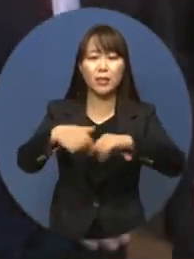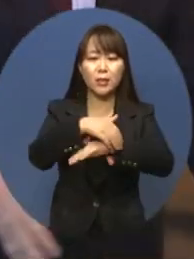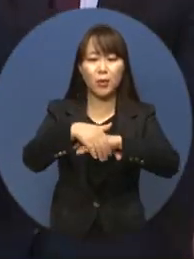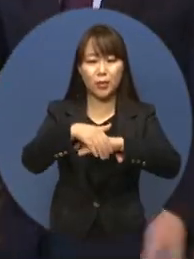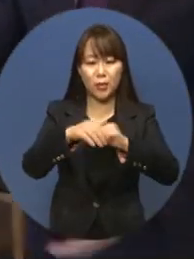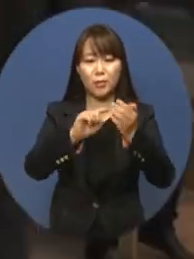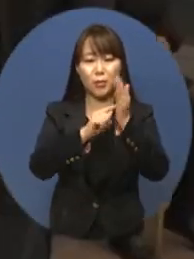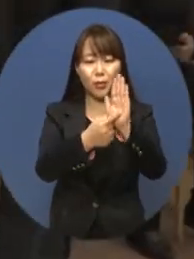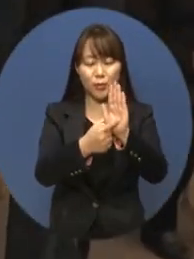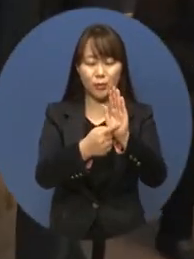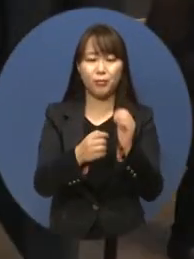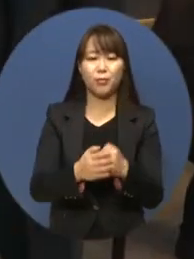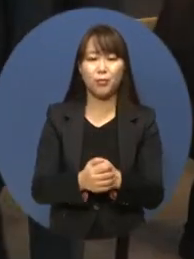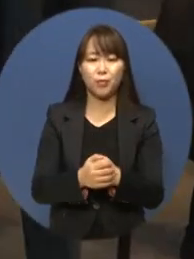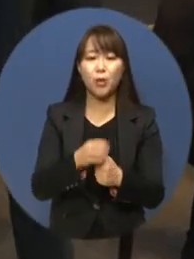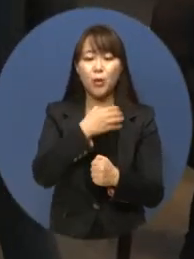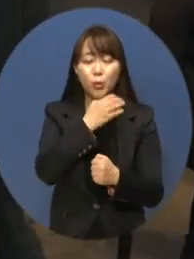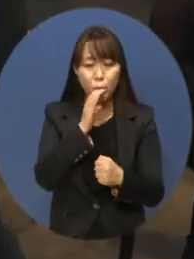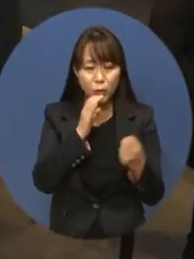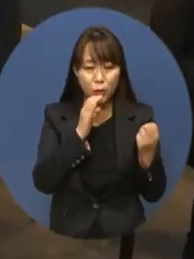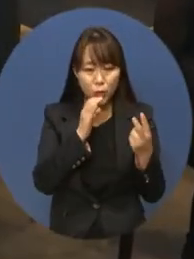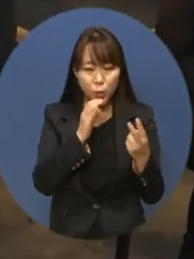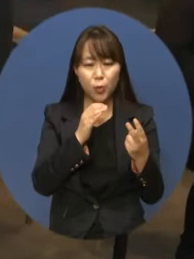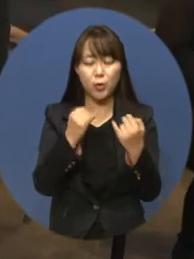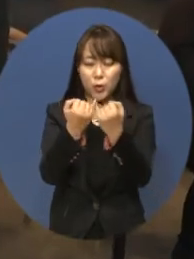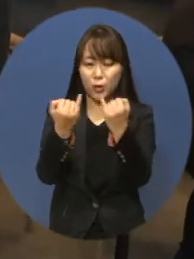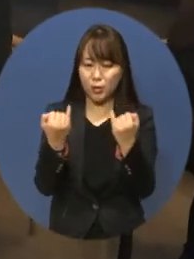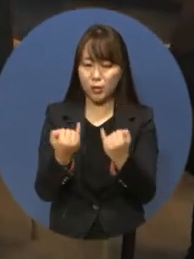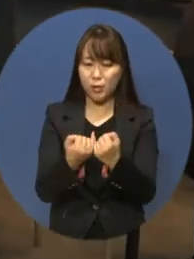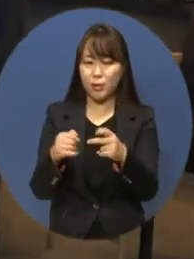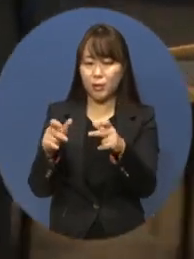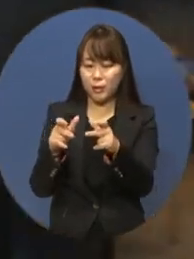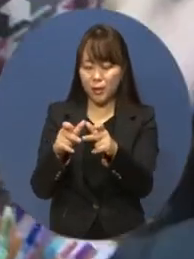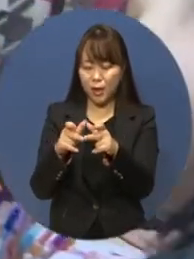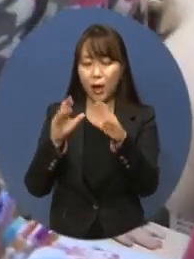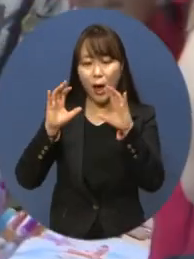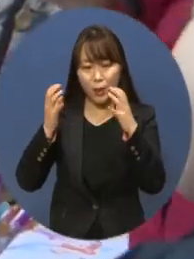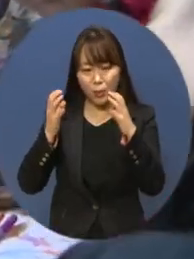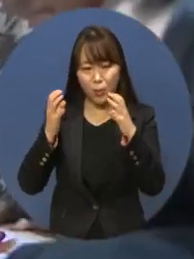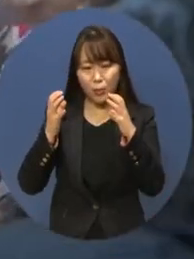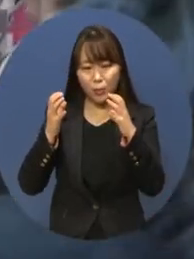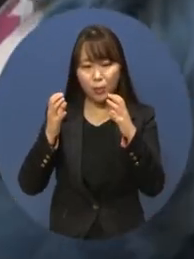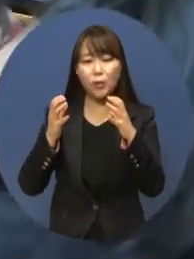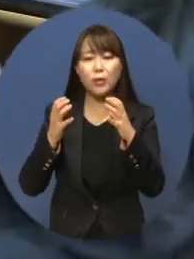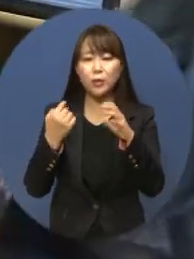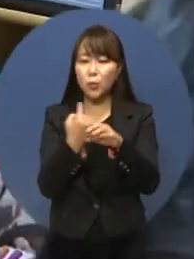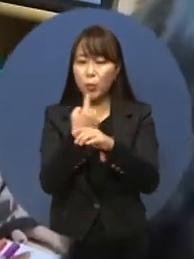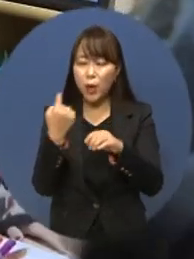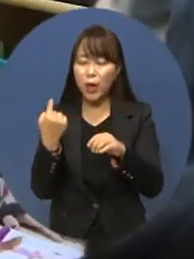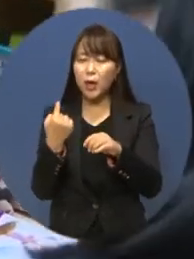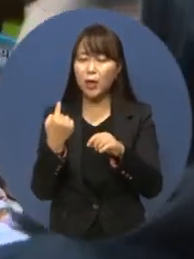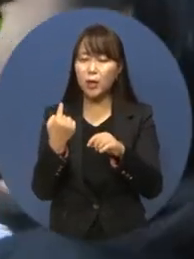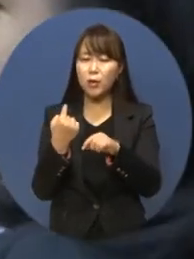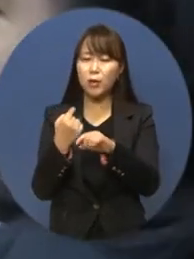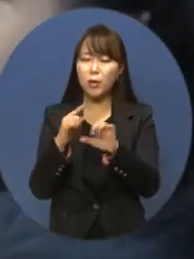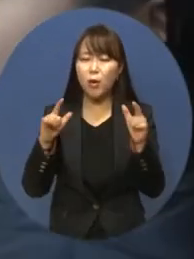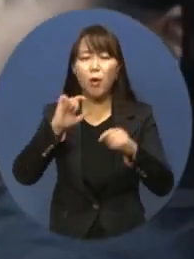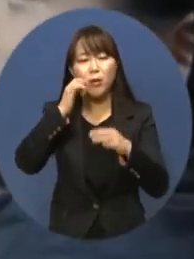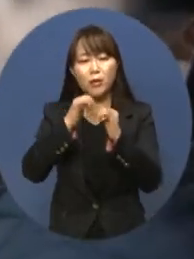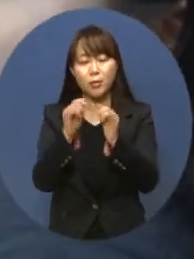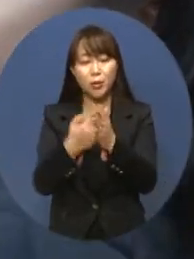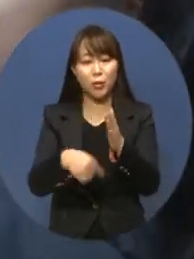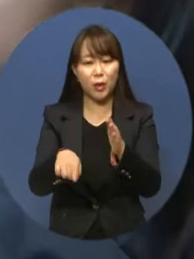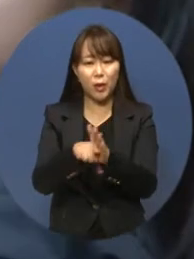펴는 것입니다. 그래서 노인복지, 여성복지, 장애인복지, 아동복지 또 그 외에도 취약계층을